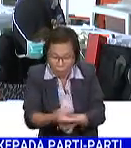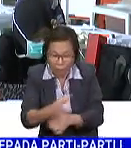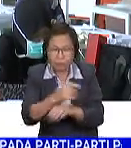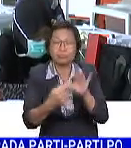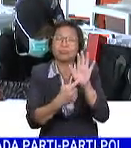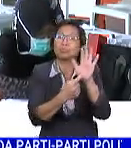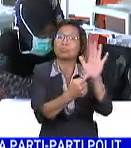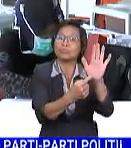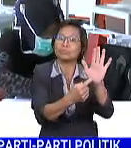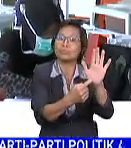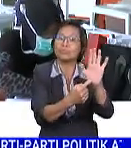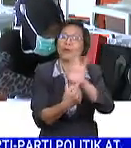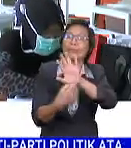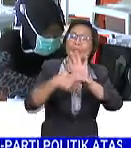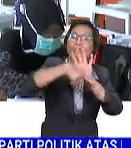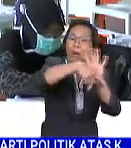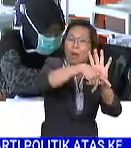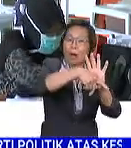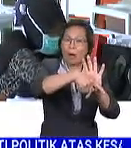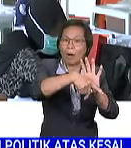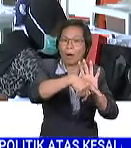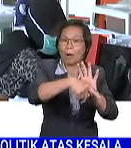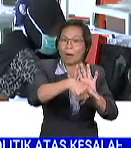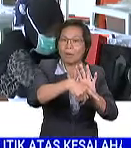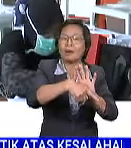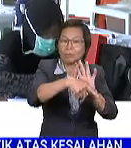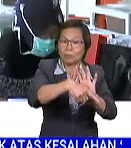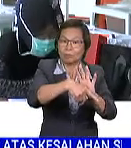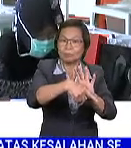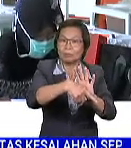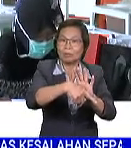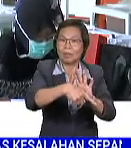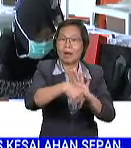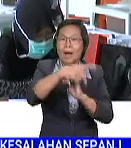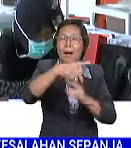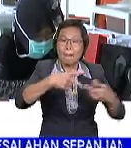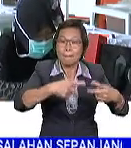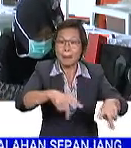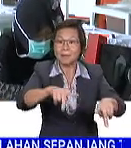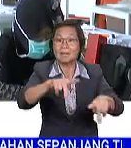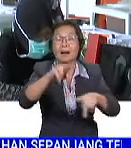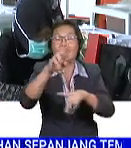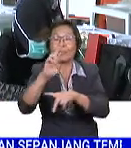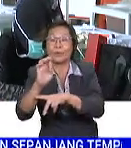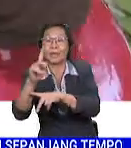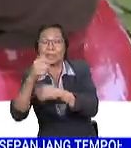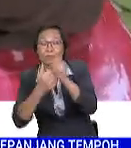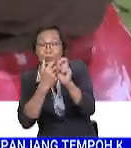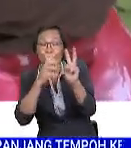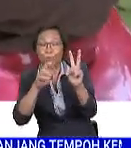ditunjukkan, dipamerkan di dalam Pasar Reka 2021 ini. Jadi di situ akan nampak dia punya perbezaan dia lah,